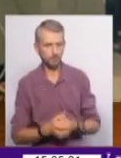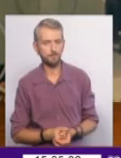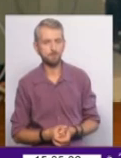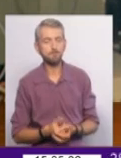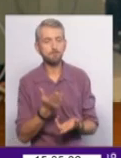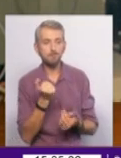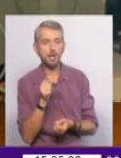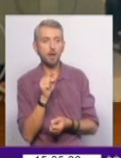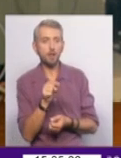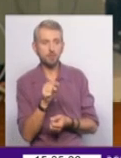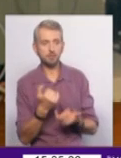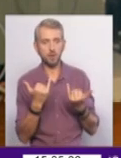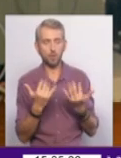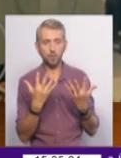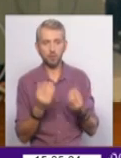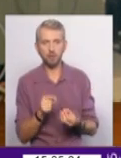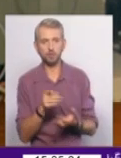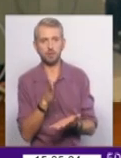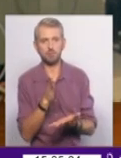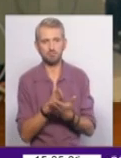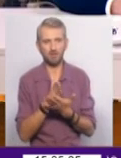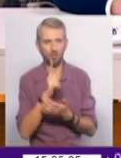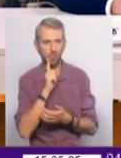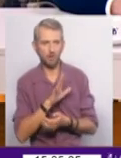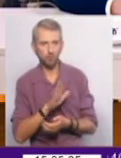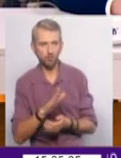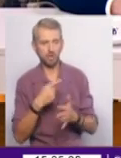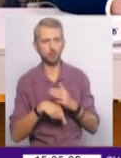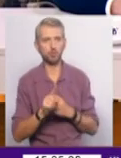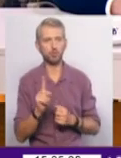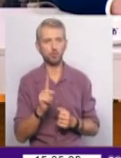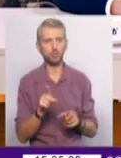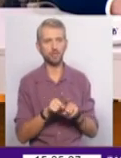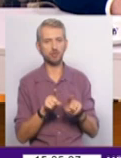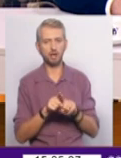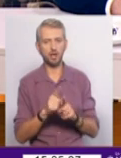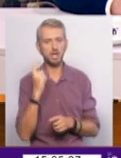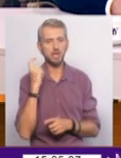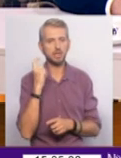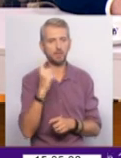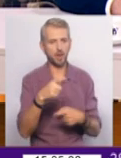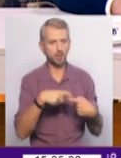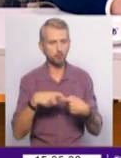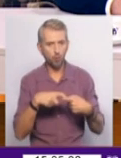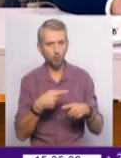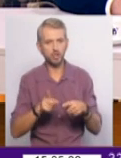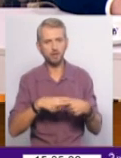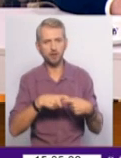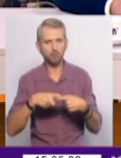Так, вони на сьогоднішній день мають незручності, тому що все ж таки трамвайне сполучення – це